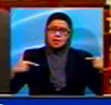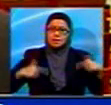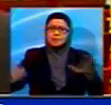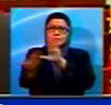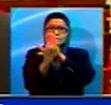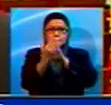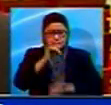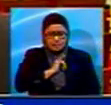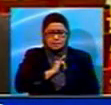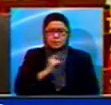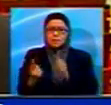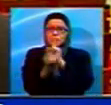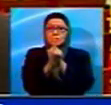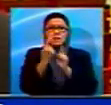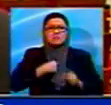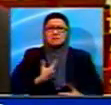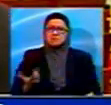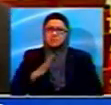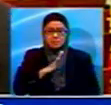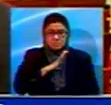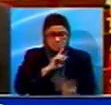Saya sanggup berdepan dengan Belia di